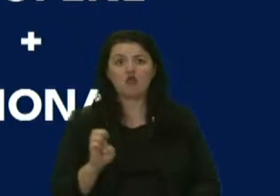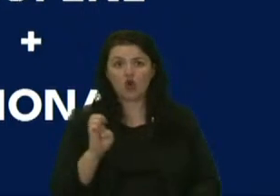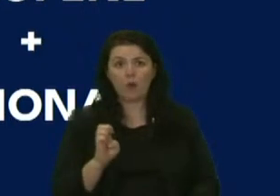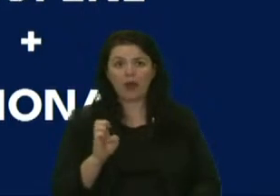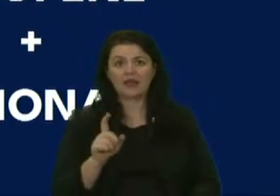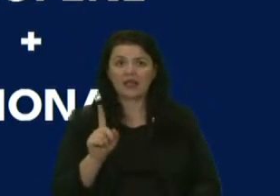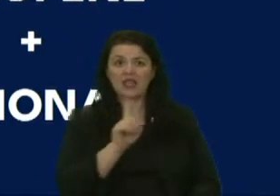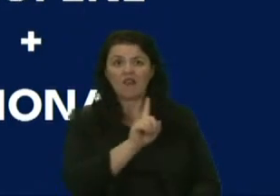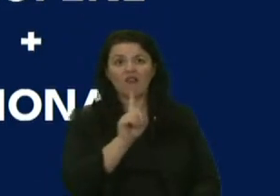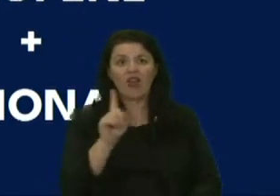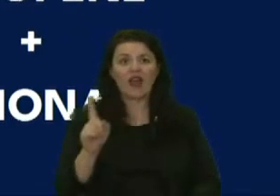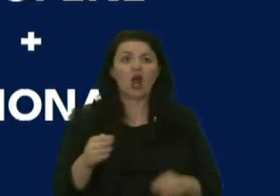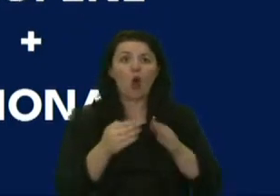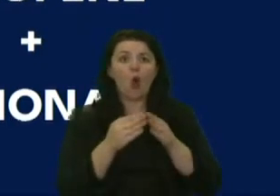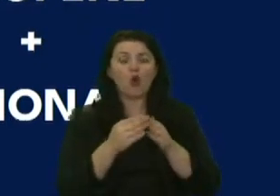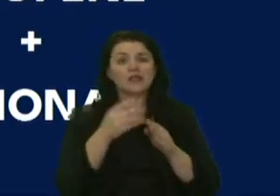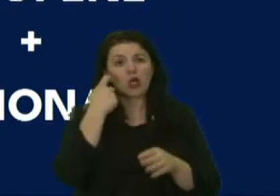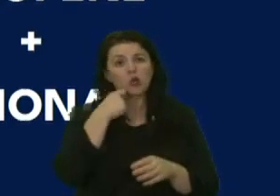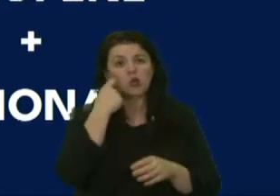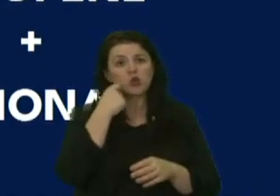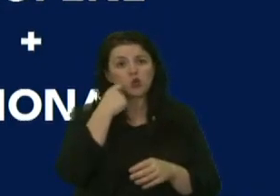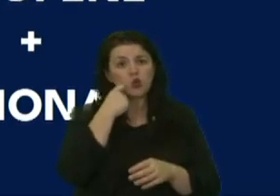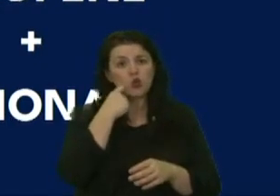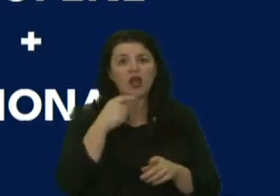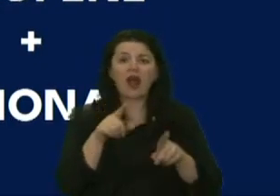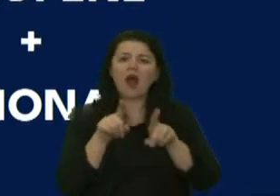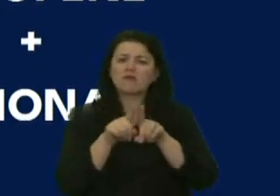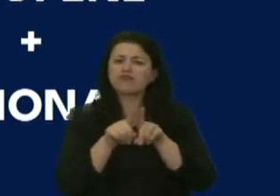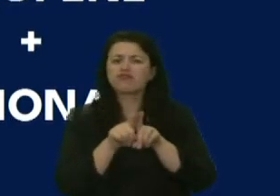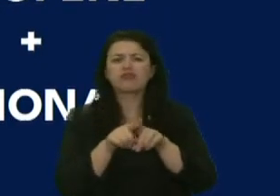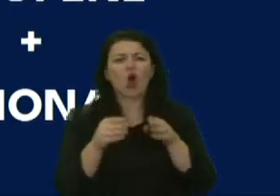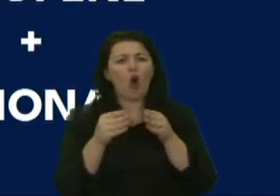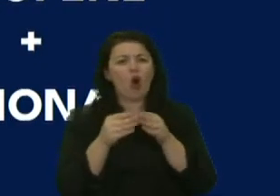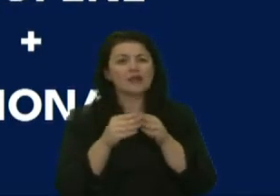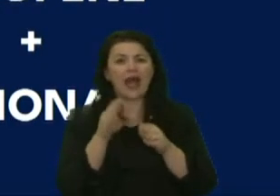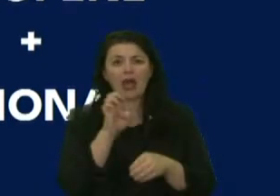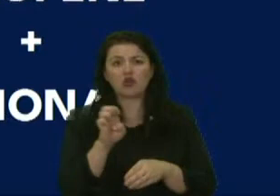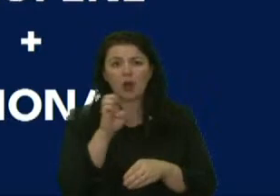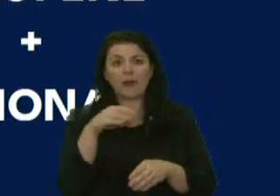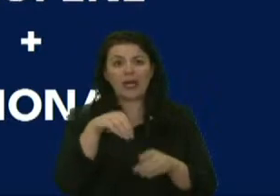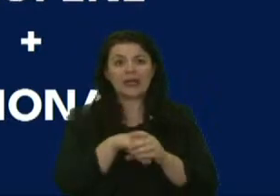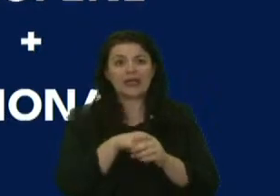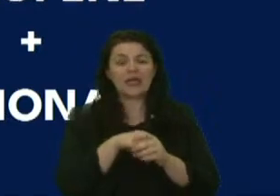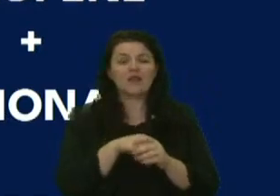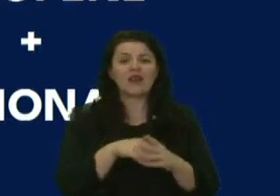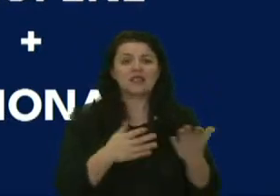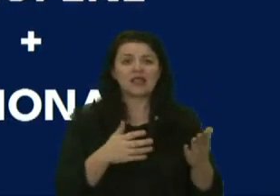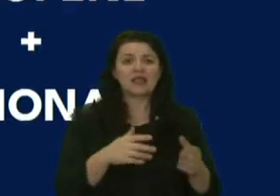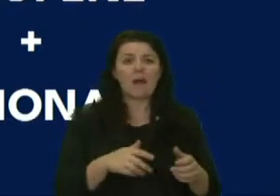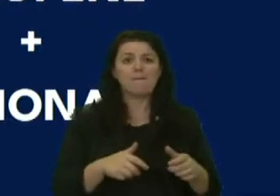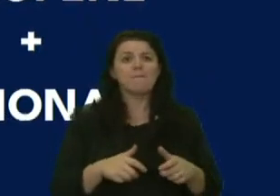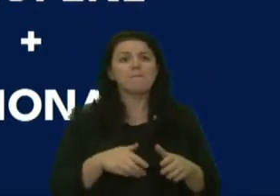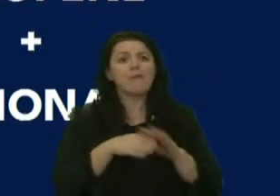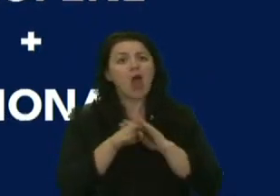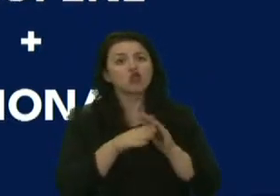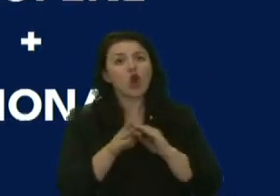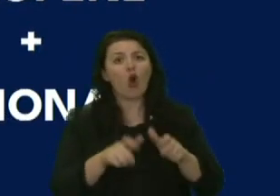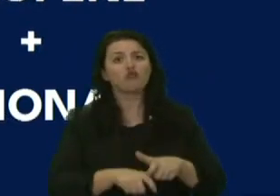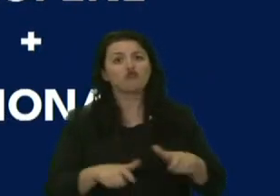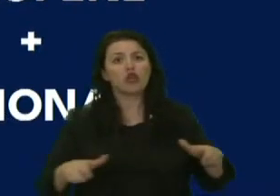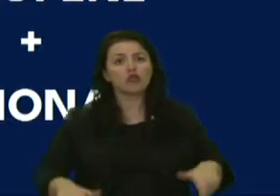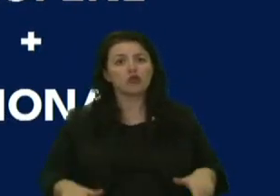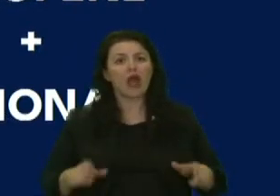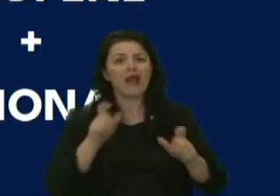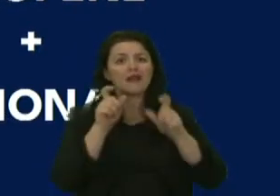este în fiecare colț al Clujului așa cum este în fiecare colț al europei prin investiții din metrou în centura metropolitană dar și în